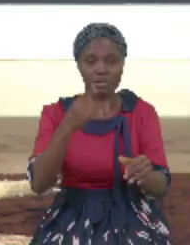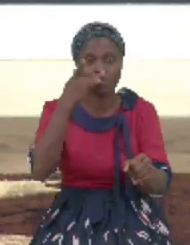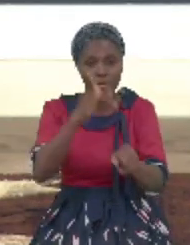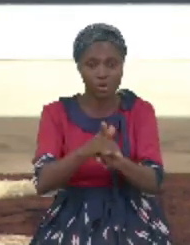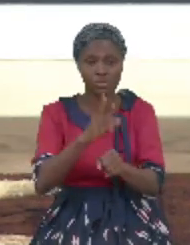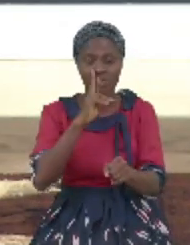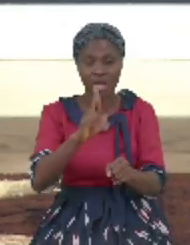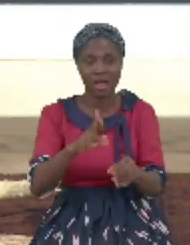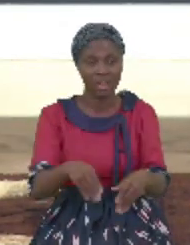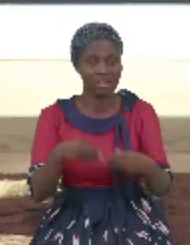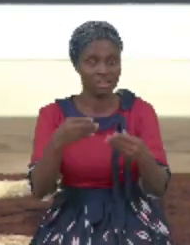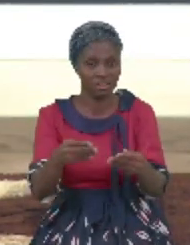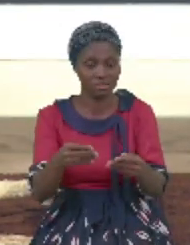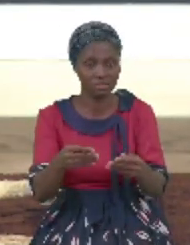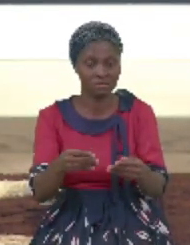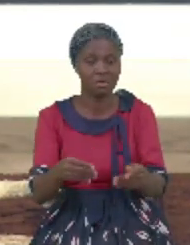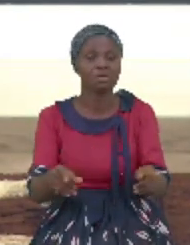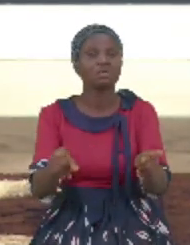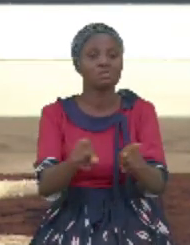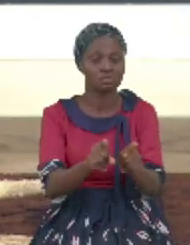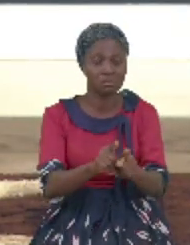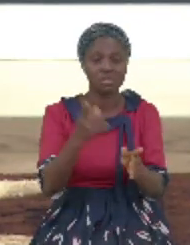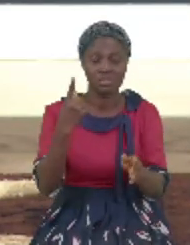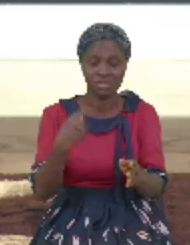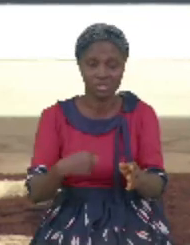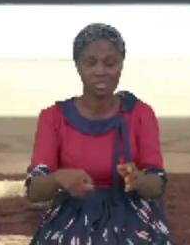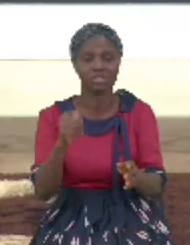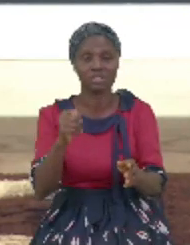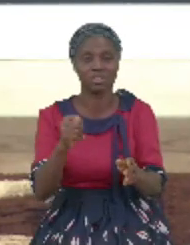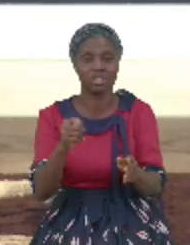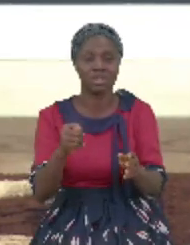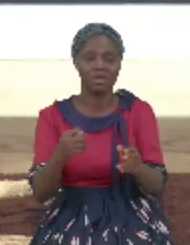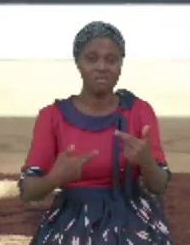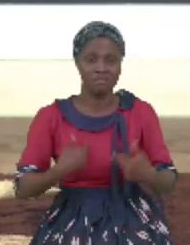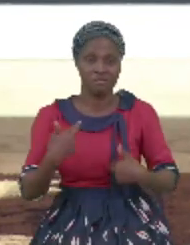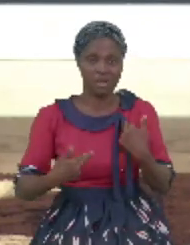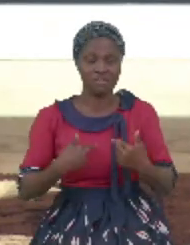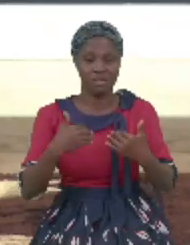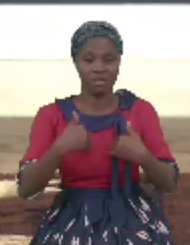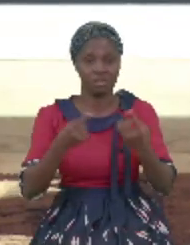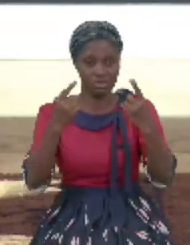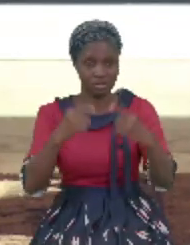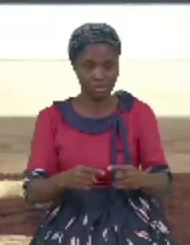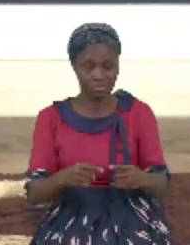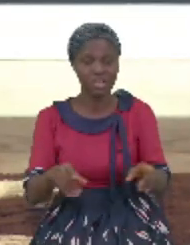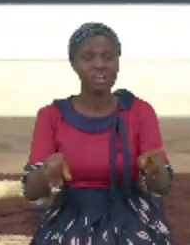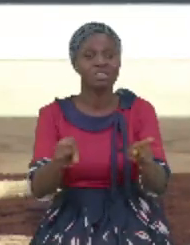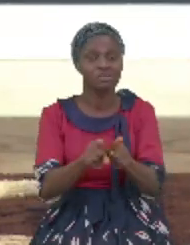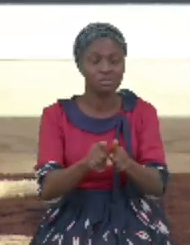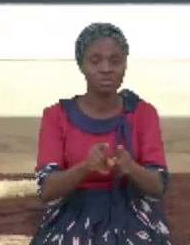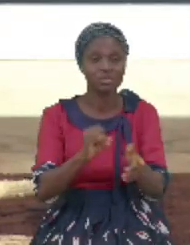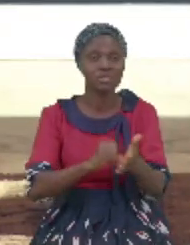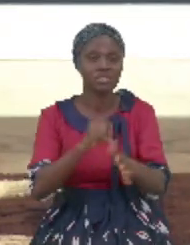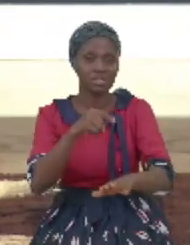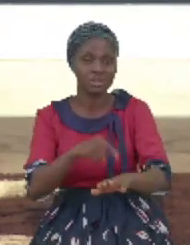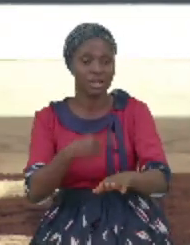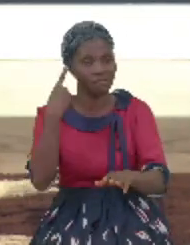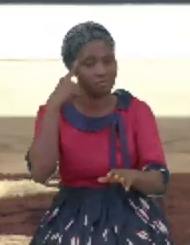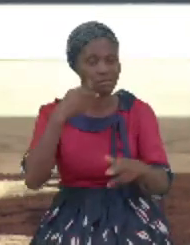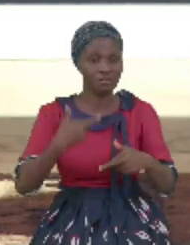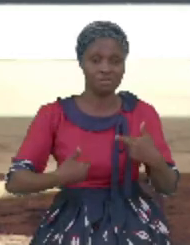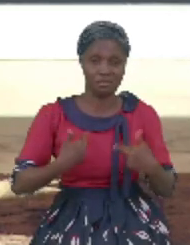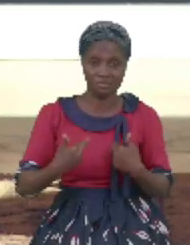s'asseyent, quoique les portes soient ouvertes, les promesses soient données, quoi qu'il y ait le réveil, quoi qu'il y ait la restauration, et que ce soit un temps